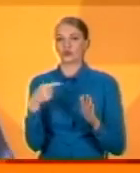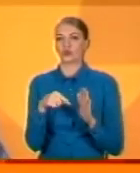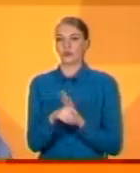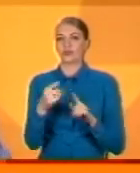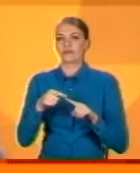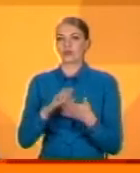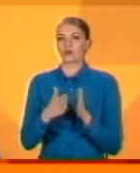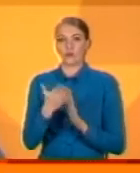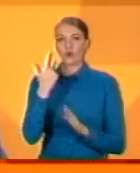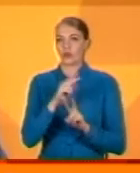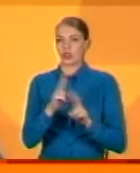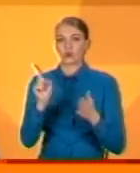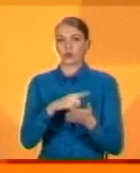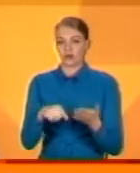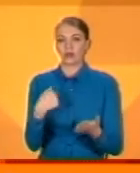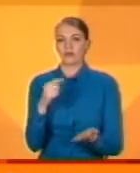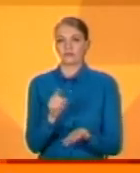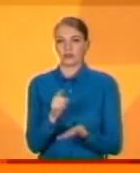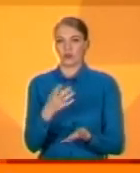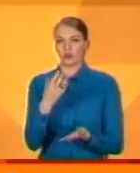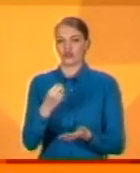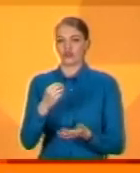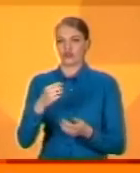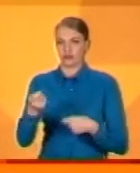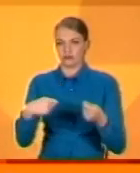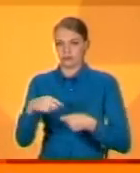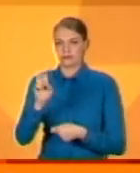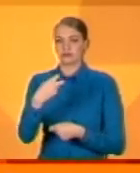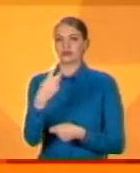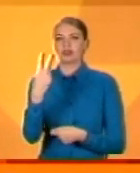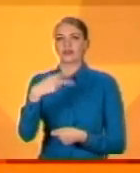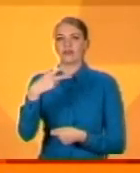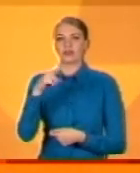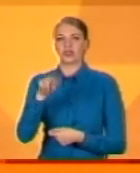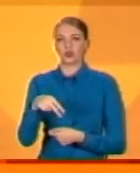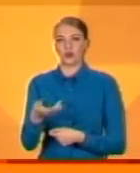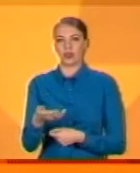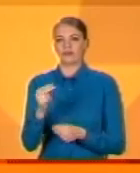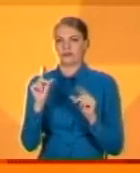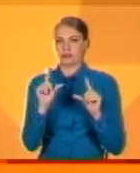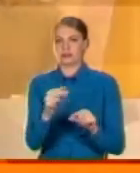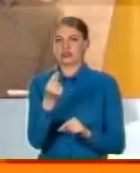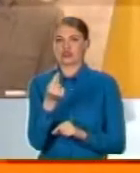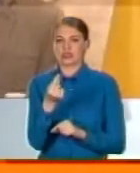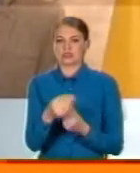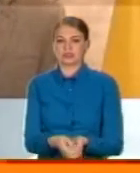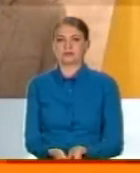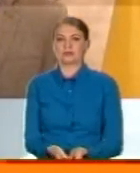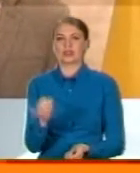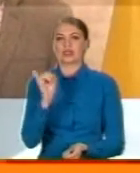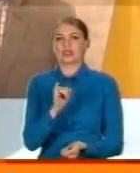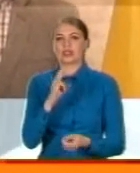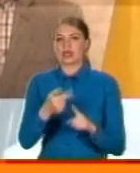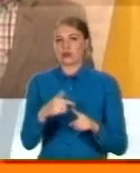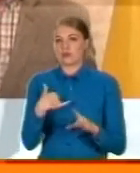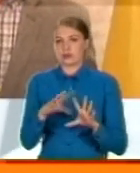в тих умовах, коли вже ніхто не вірив, все-таки нам вдалося виторгувати в них 20 доларів зменшення ціни. І на